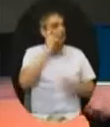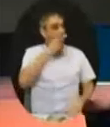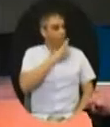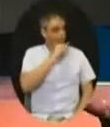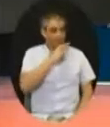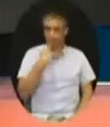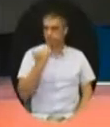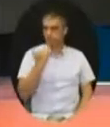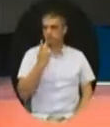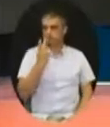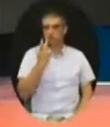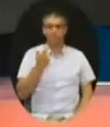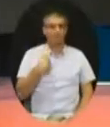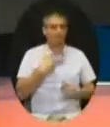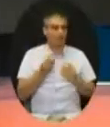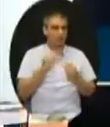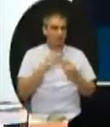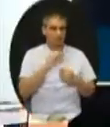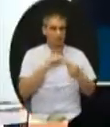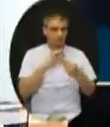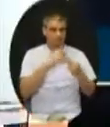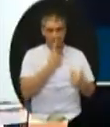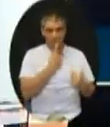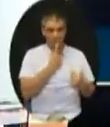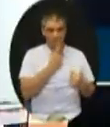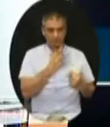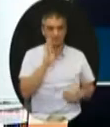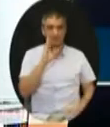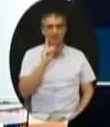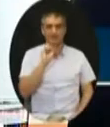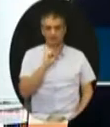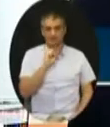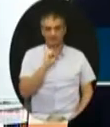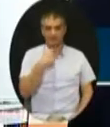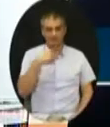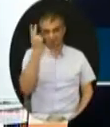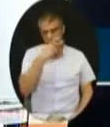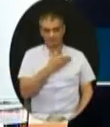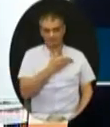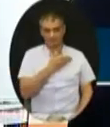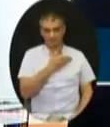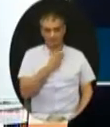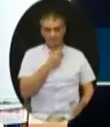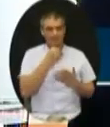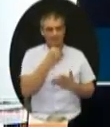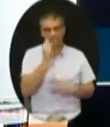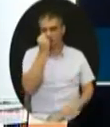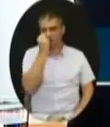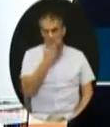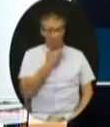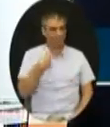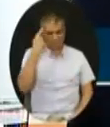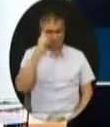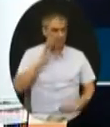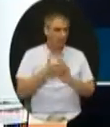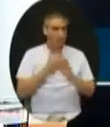ברור, משרד החוץ. אני מותר לי רק משפט אחד להוסיף בקשר לזה, שה-BDS, כן, אנחנו מבינים, והתקציבים הם זעומים, ואנחנו